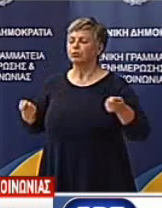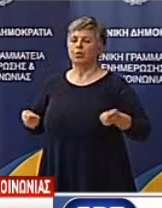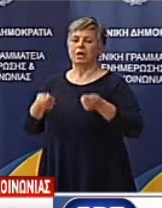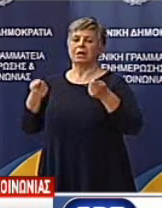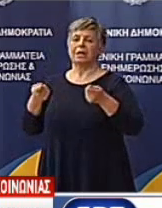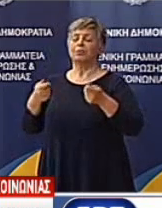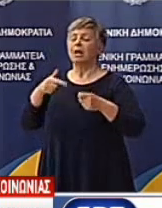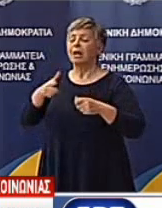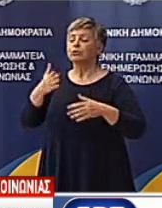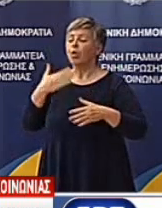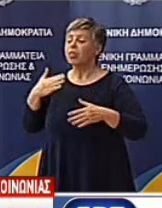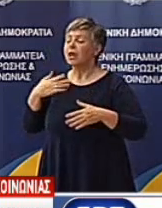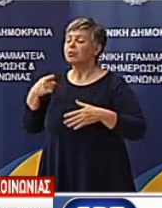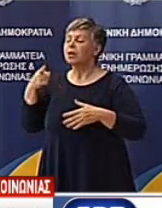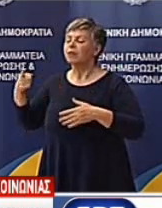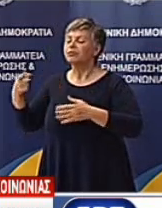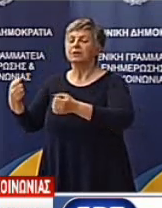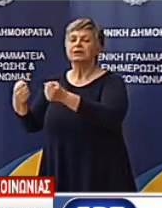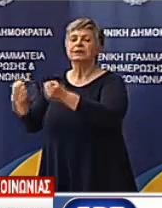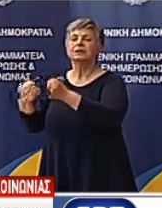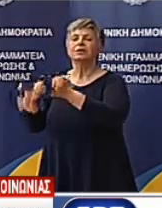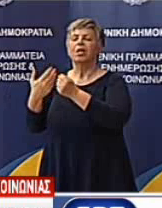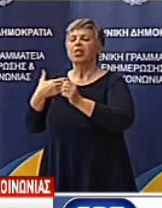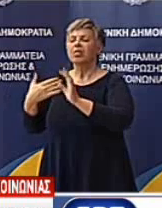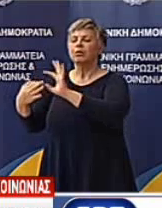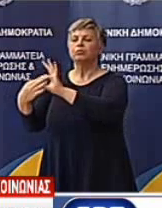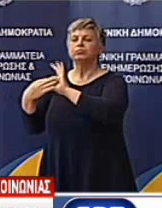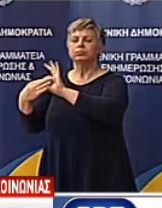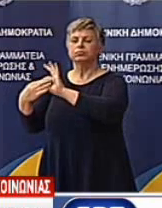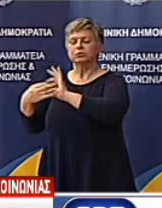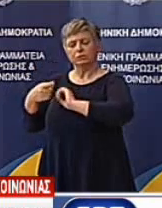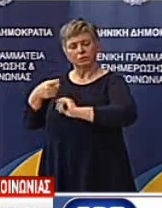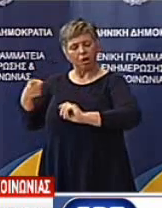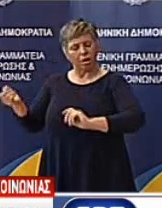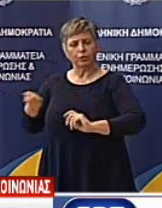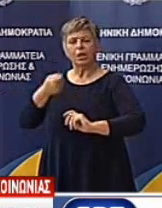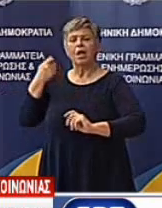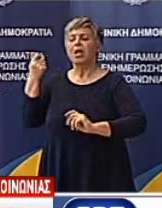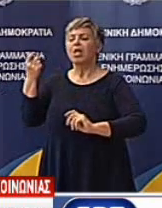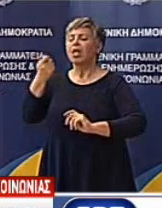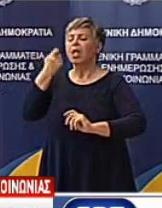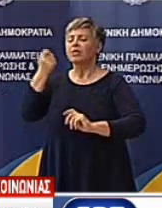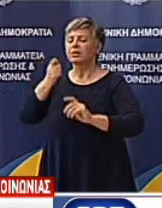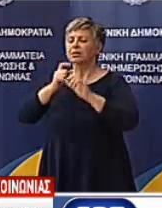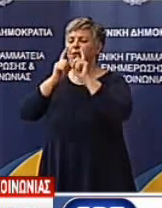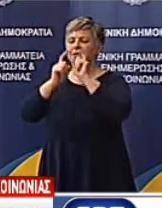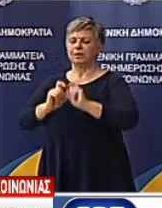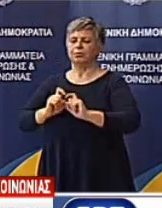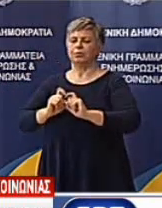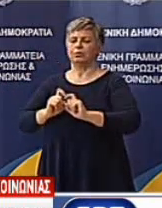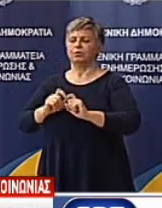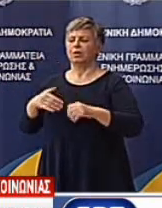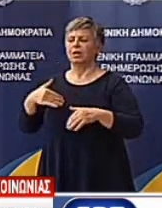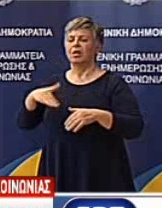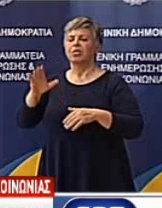τους καλούμε να συνεισφέρουν. Και νομίζω ότι είναι και εθνικό καθήκον τους. Δεν νομίζω ότι κανείς εξ αυτών θα